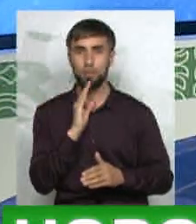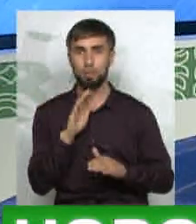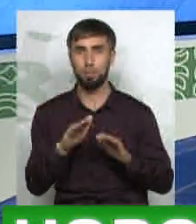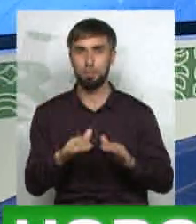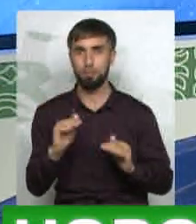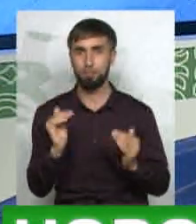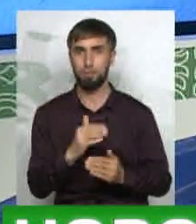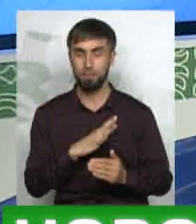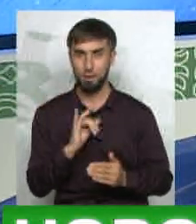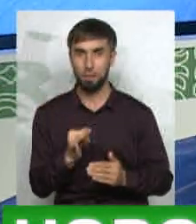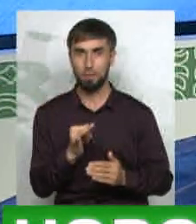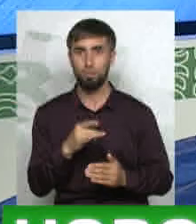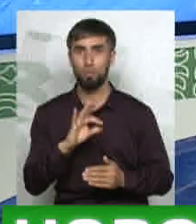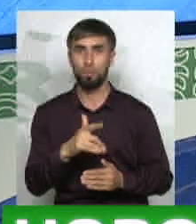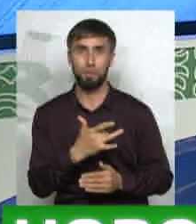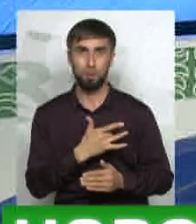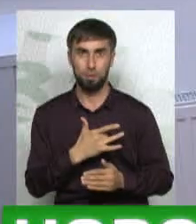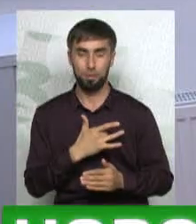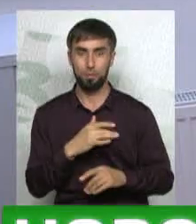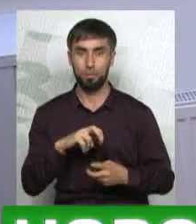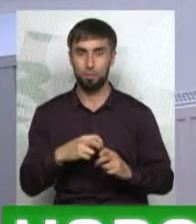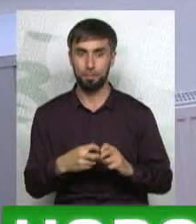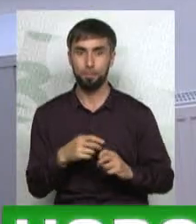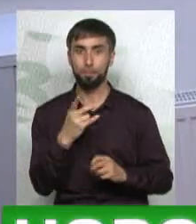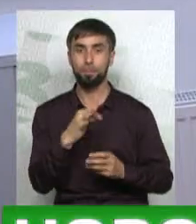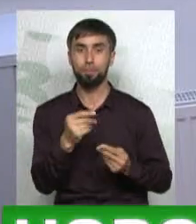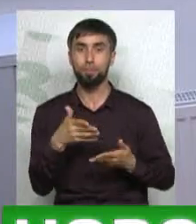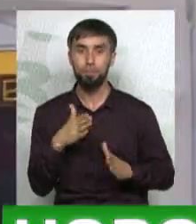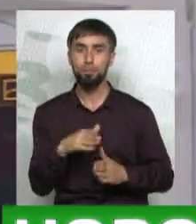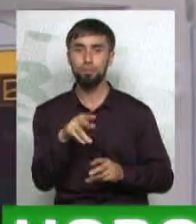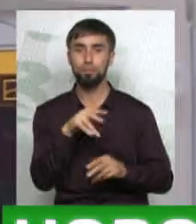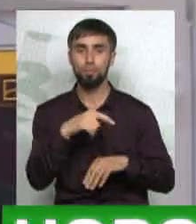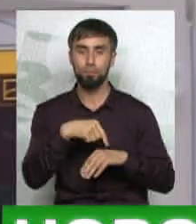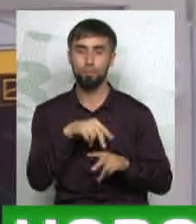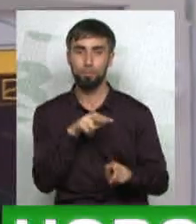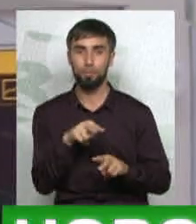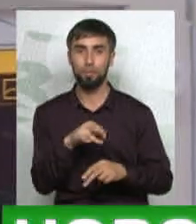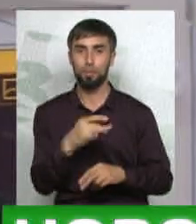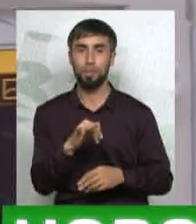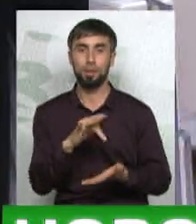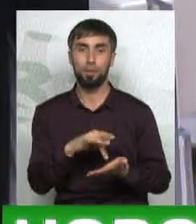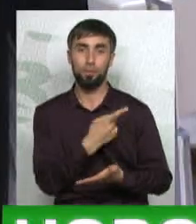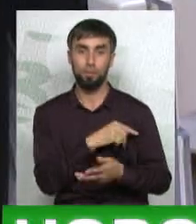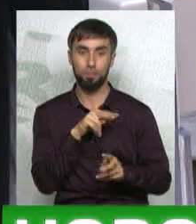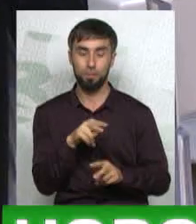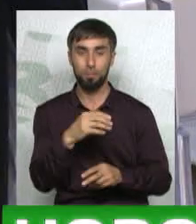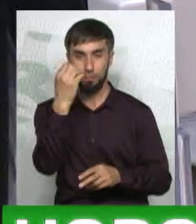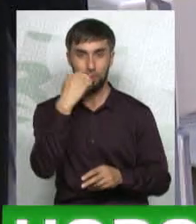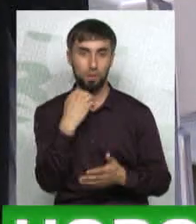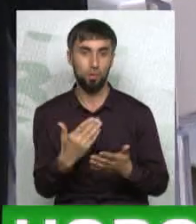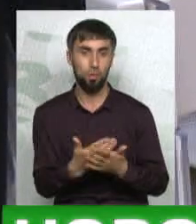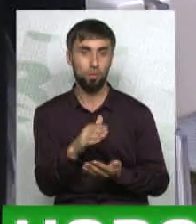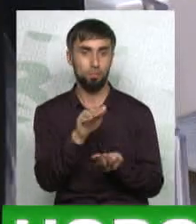вес и диагностирован порок сердца. Со дня рождения за ее состоянием следили врачи перинатального центра. Благодаря